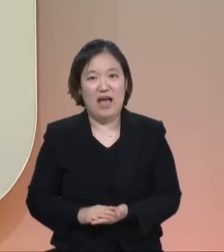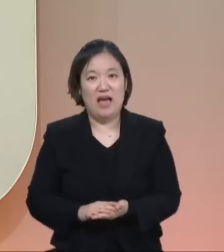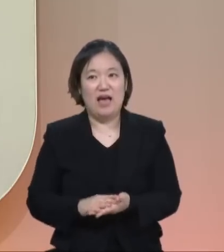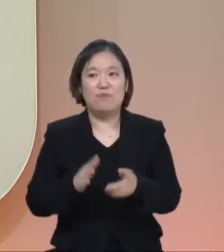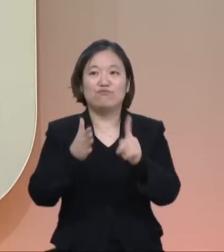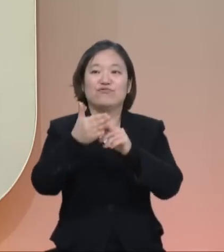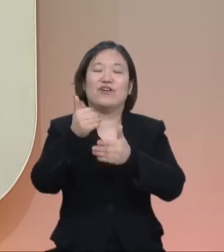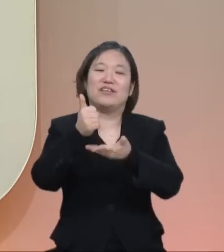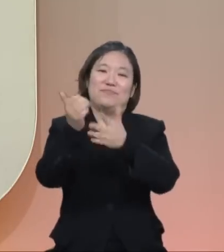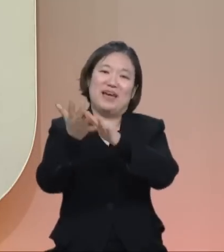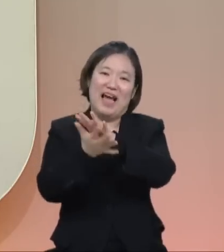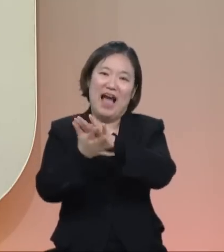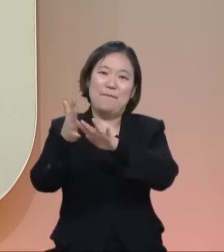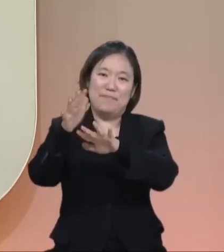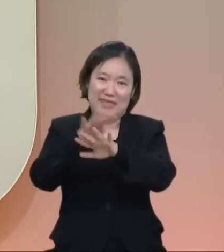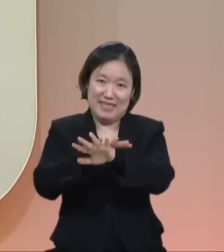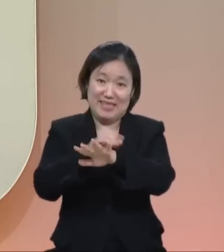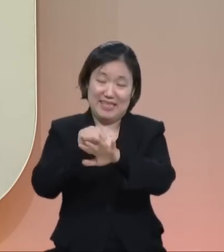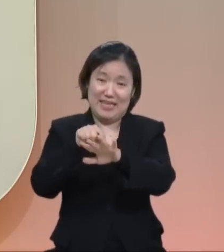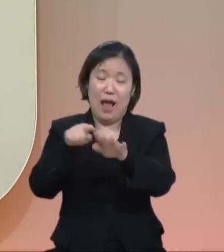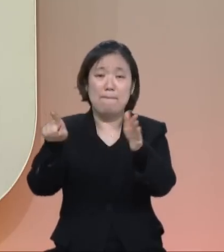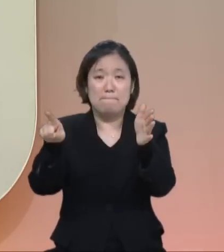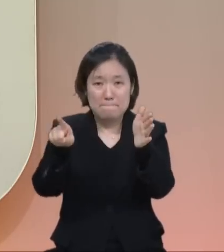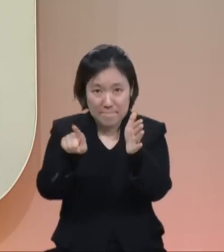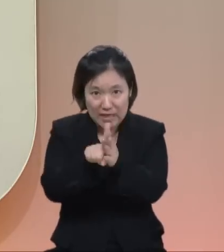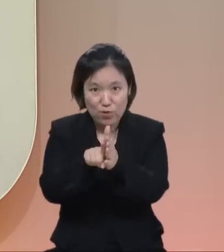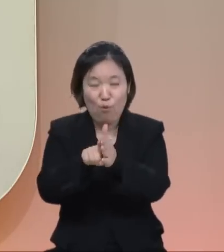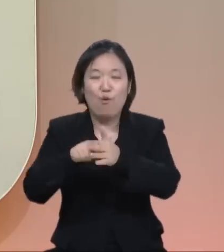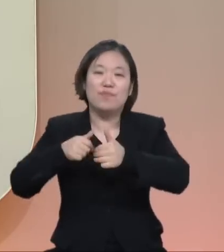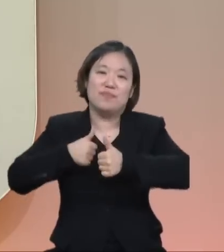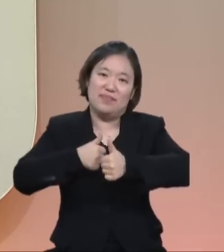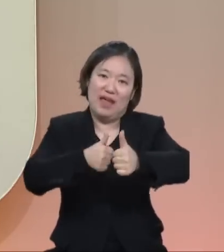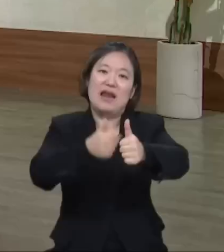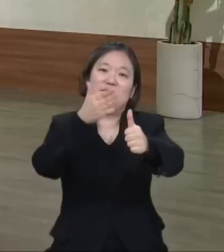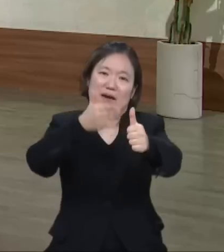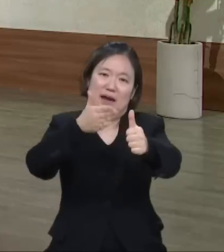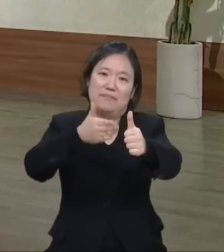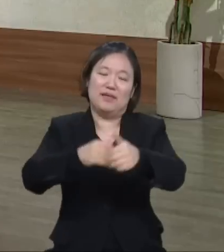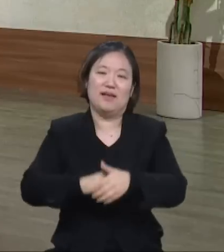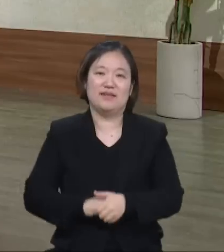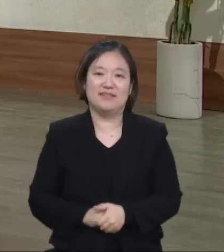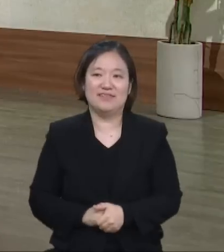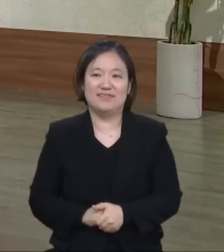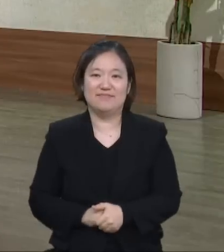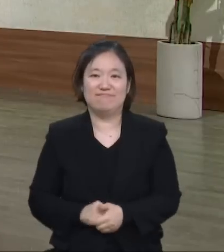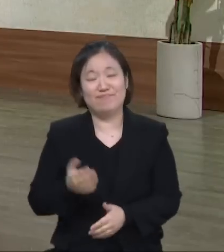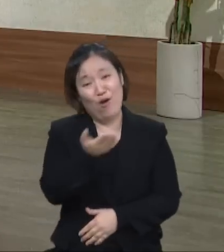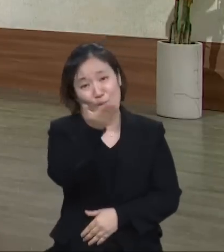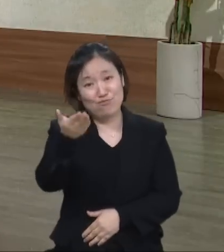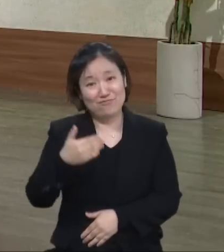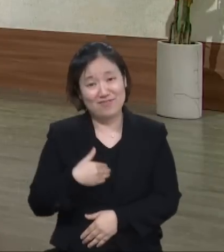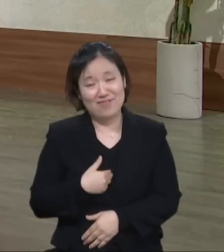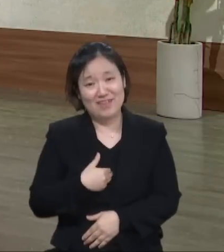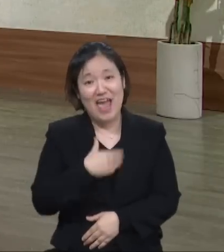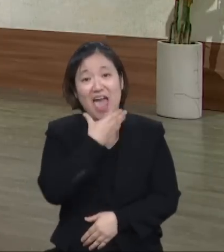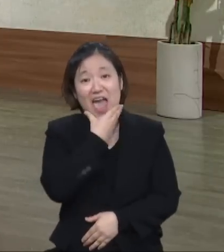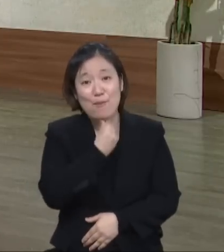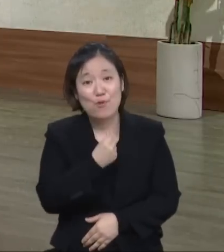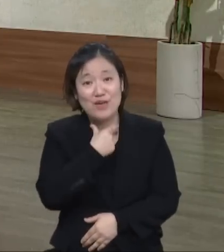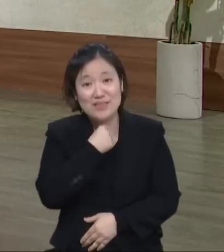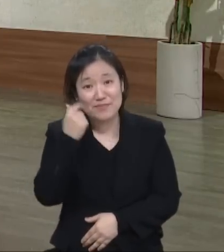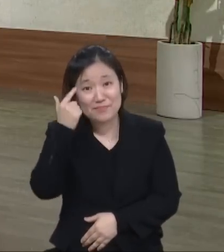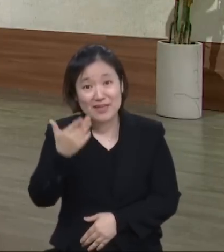불보살님의 가피를 믿고 의지하시기 바랍니다 여러분 행복해지고